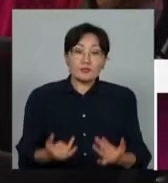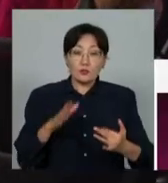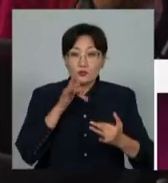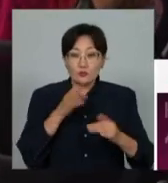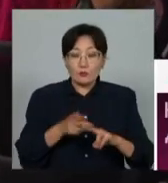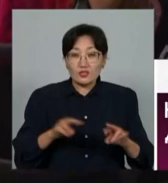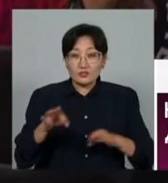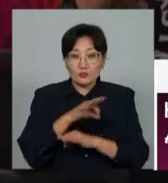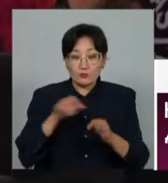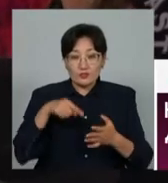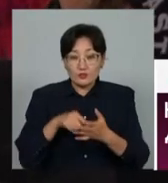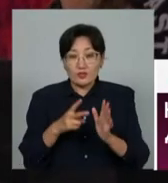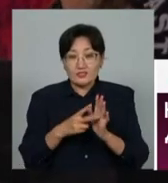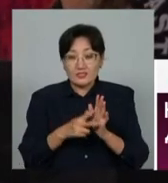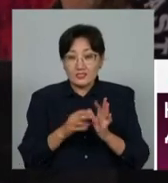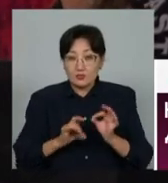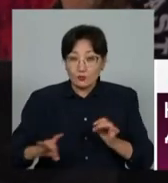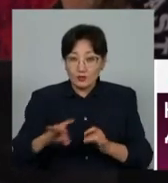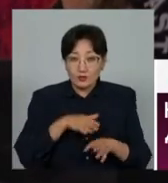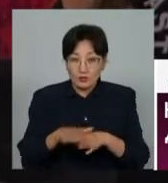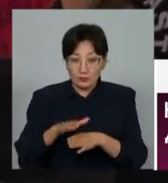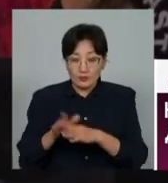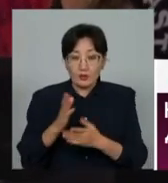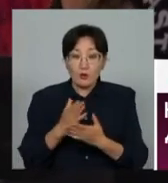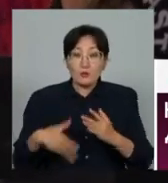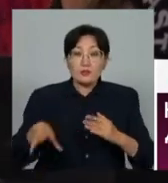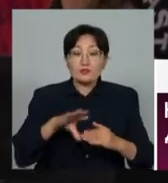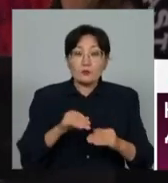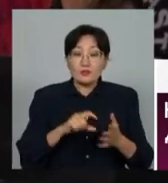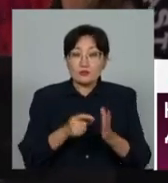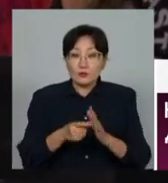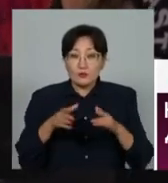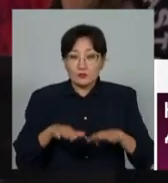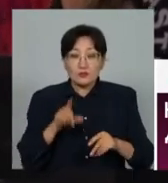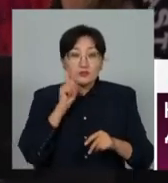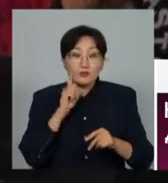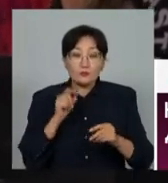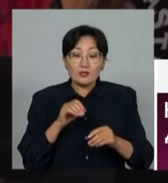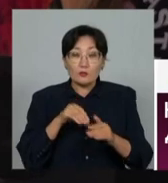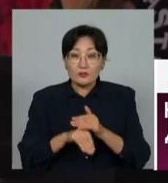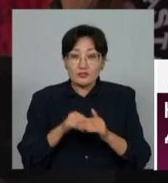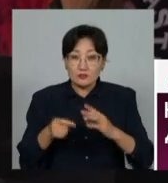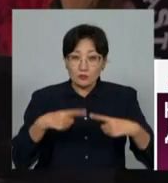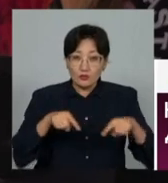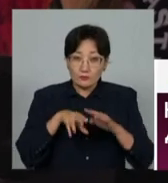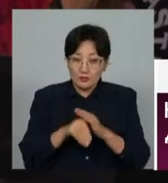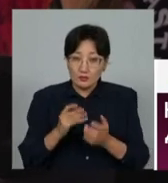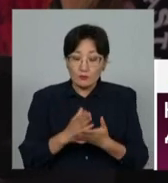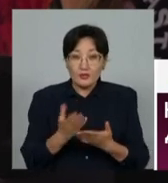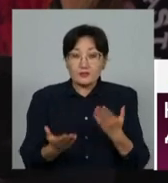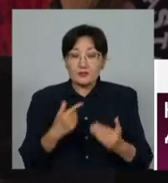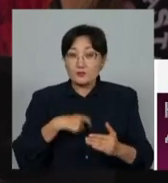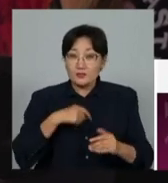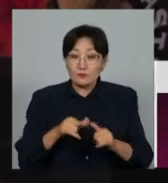кезде бұл жобаны қаламыздың 8 ауданында жүзеге асырып жатырмыз. Барлық кеңсе жергілікті жастар ресурстық орталықтарында орналасқан. Егер